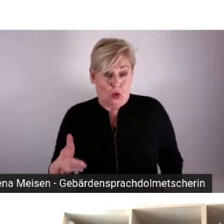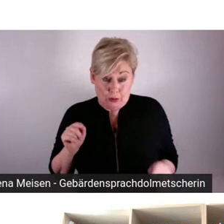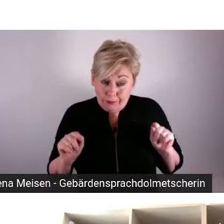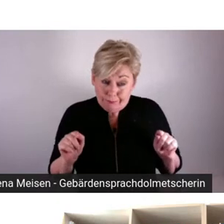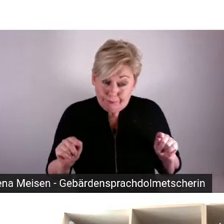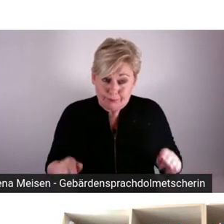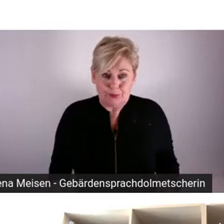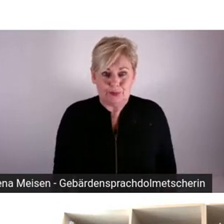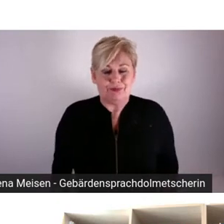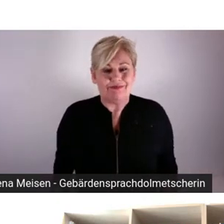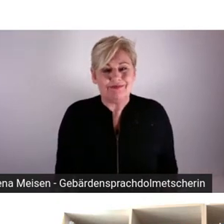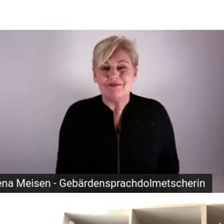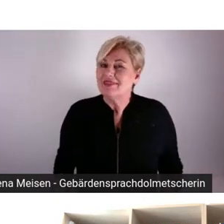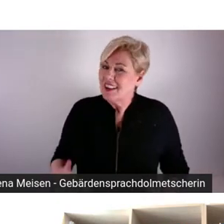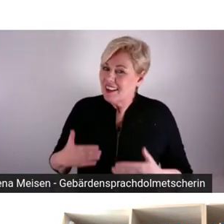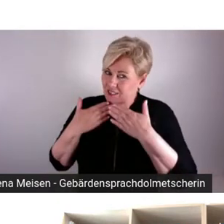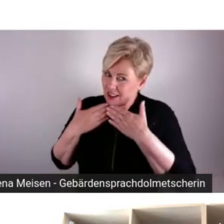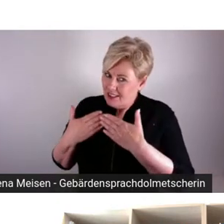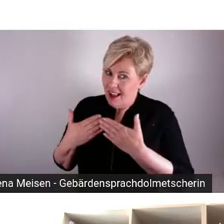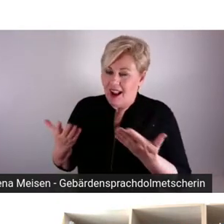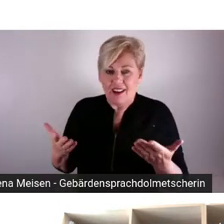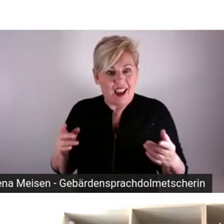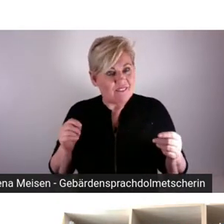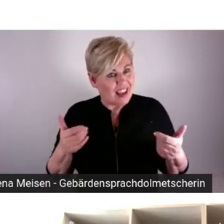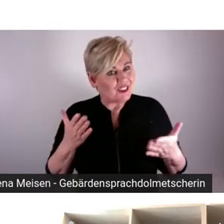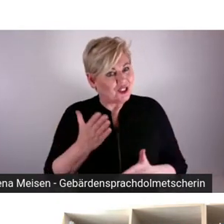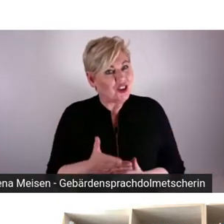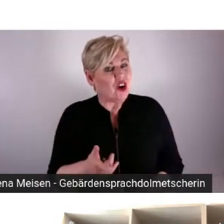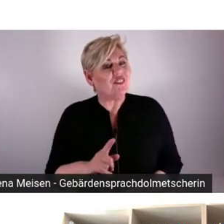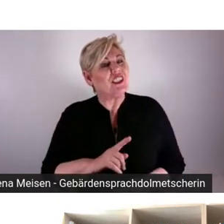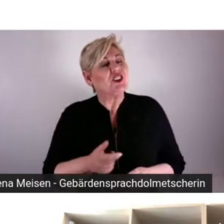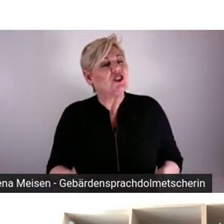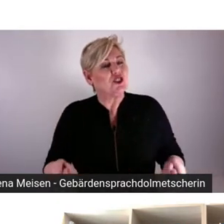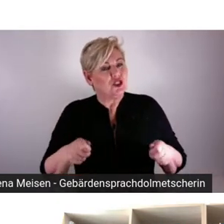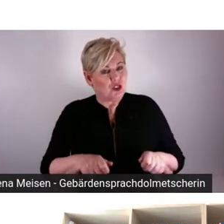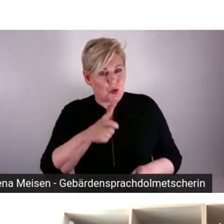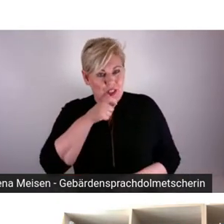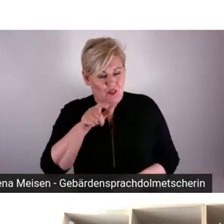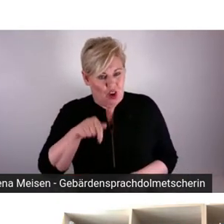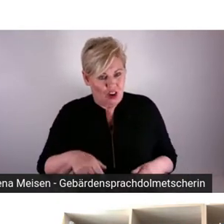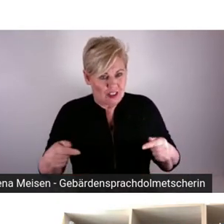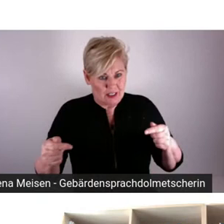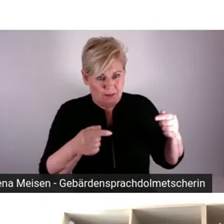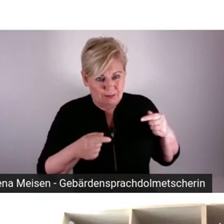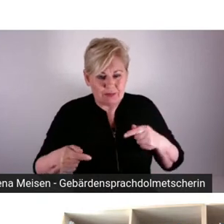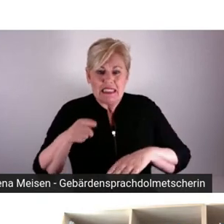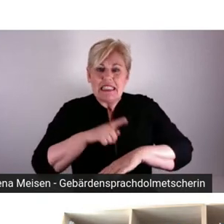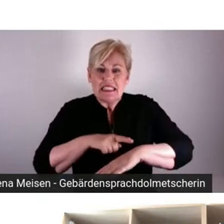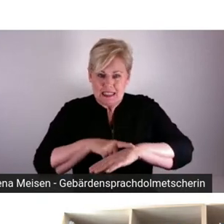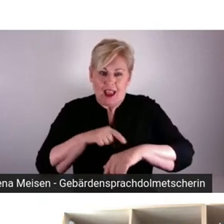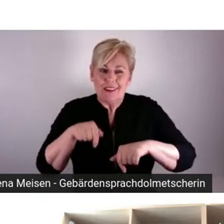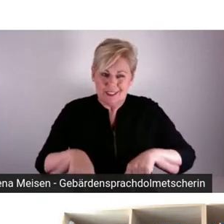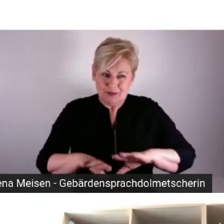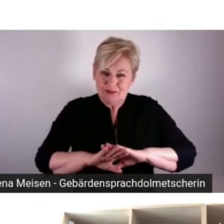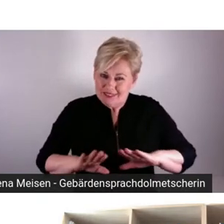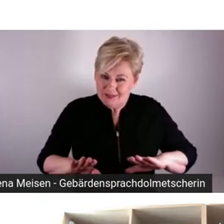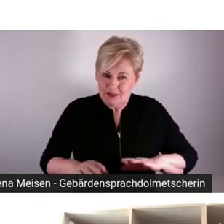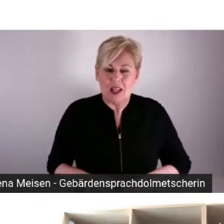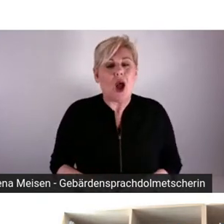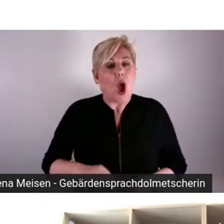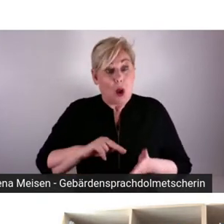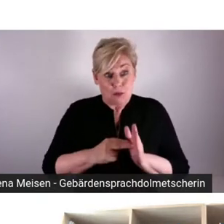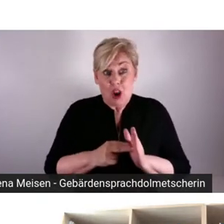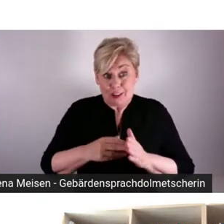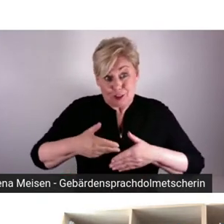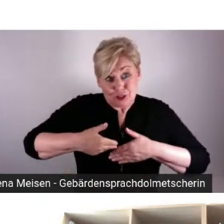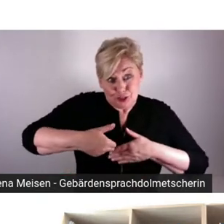Ja, vielen Dank für dieses fast schon Schlusswort. Unsere Diskussion ist zeitlich an ihr Ende gelangt. Politisch wird es